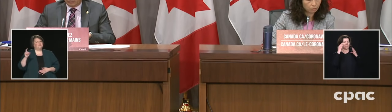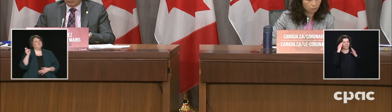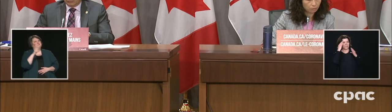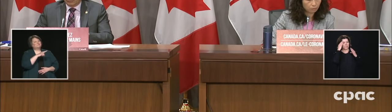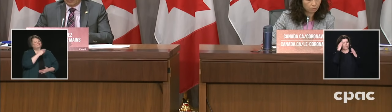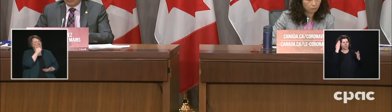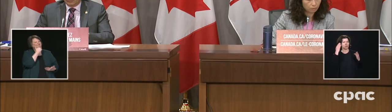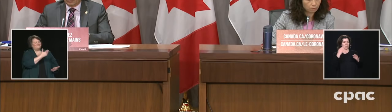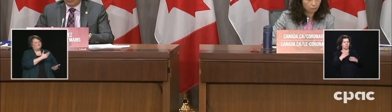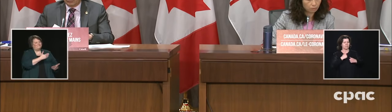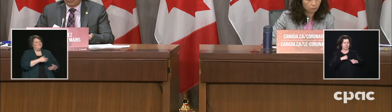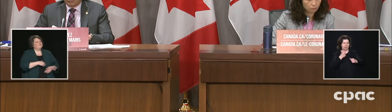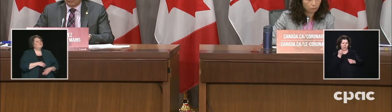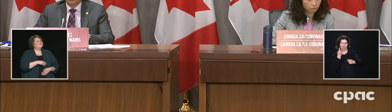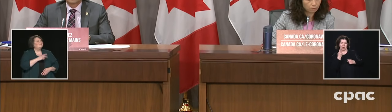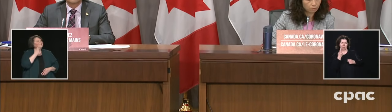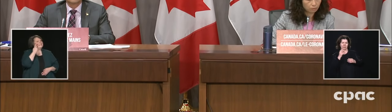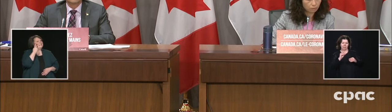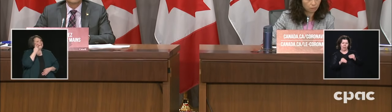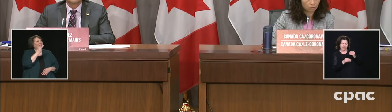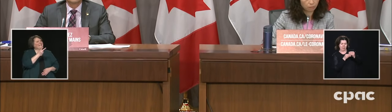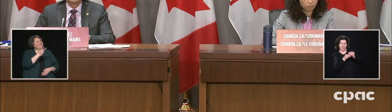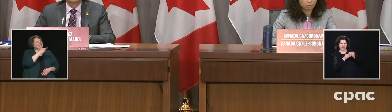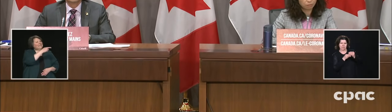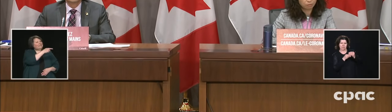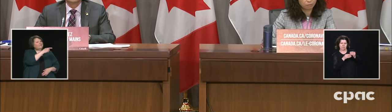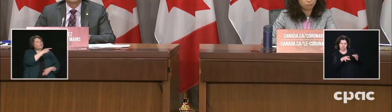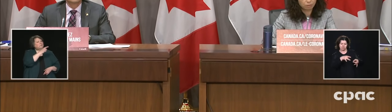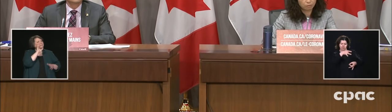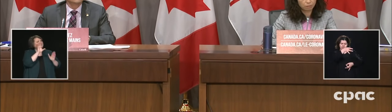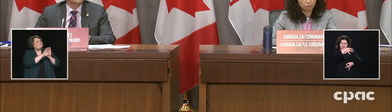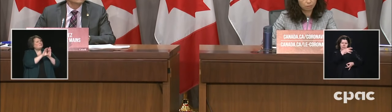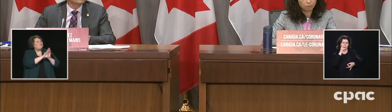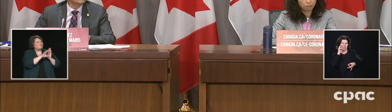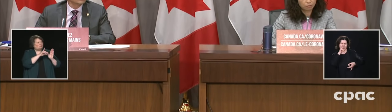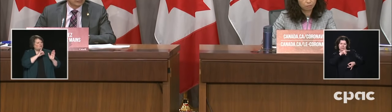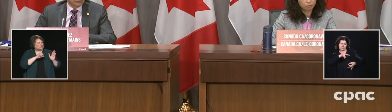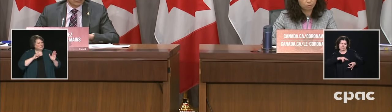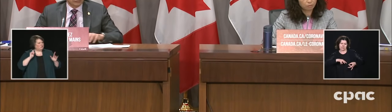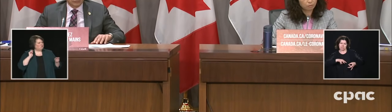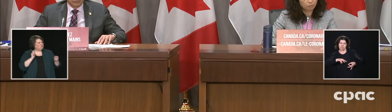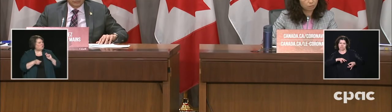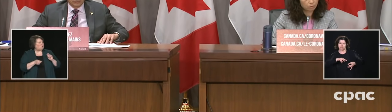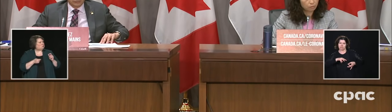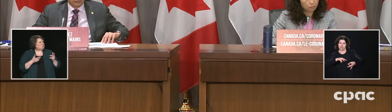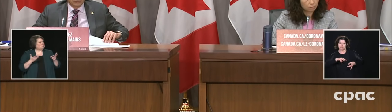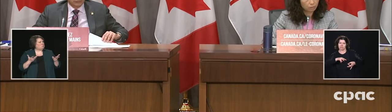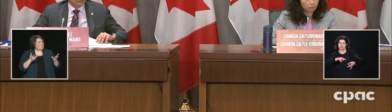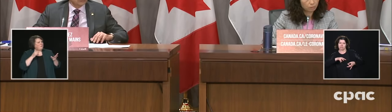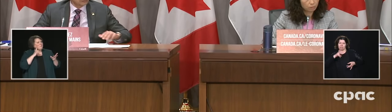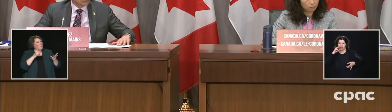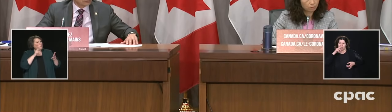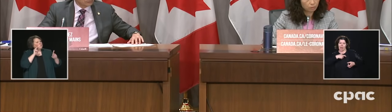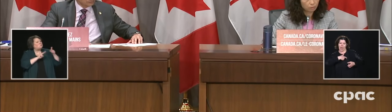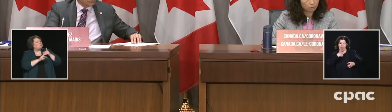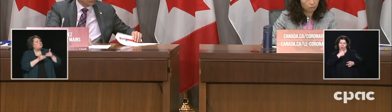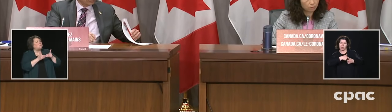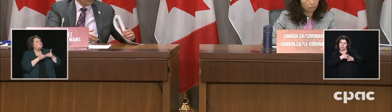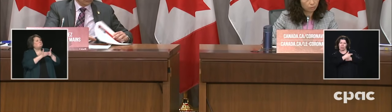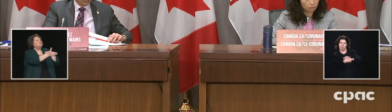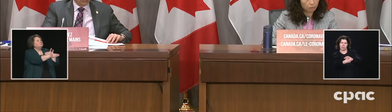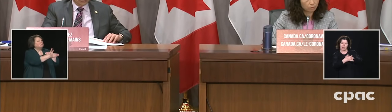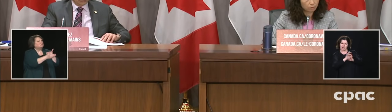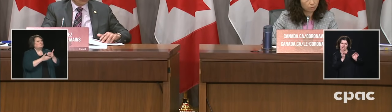qui a changé sur les prévisions à long terme là, du nombre total de décès et du nombre total de